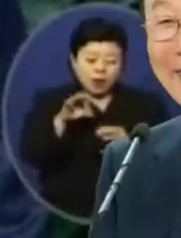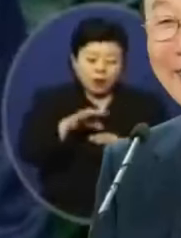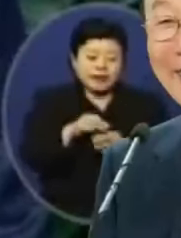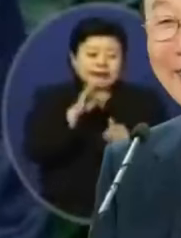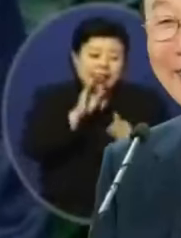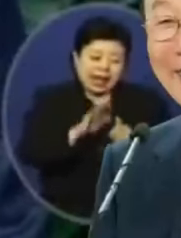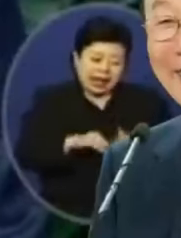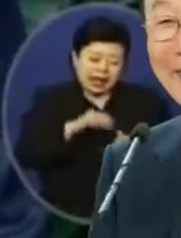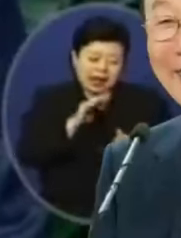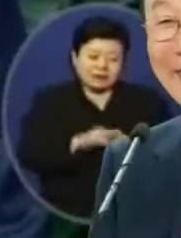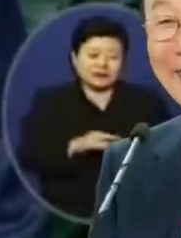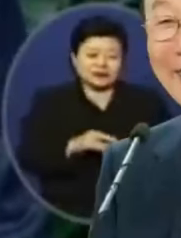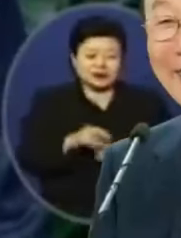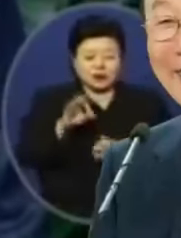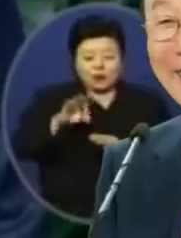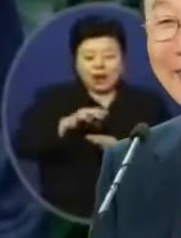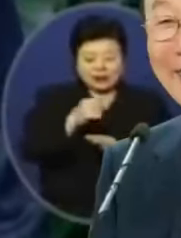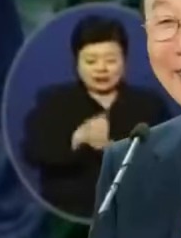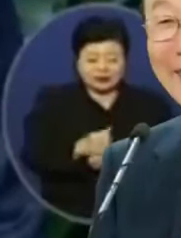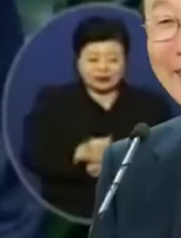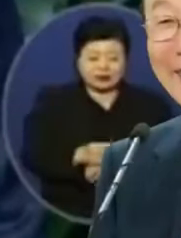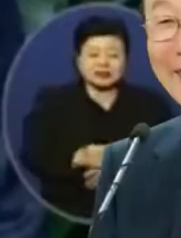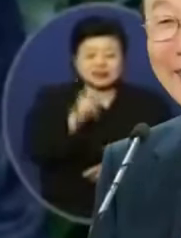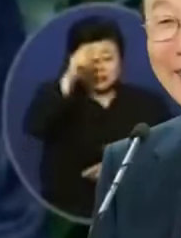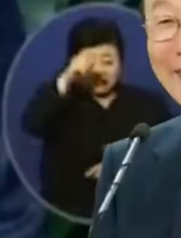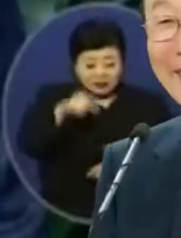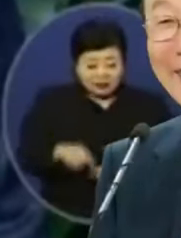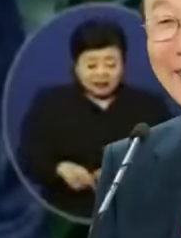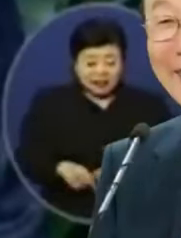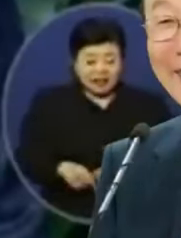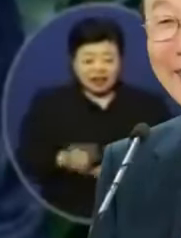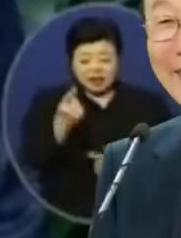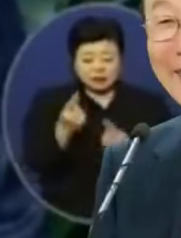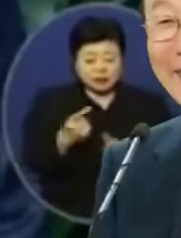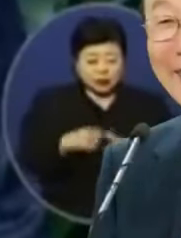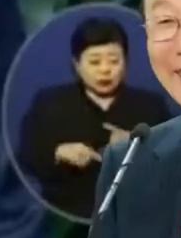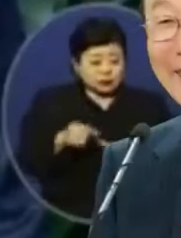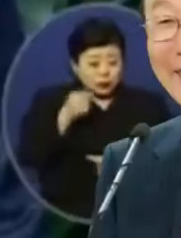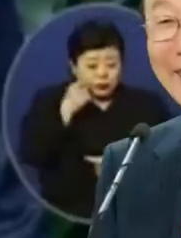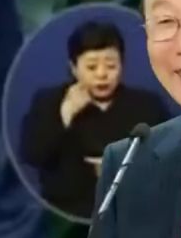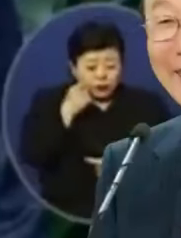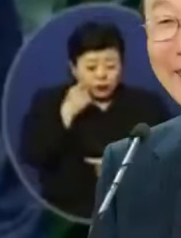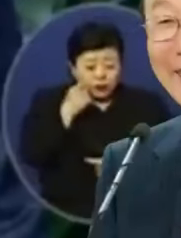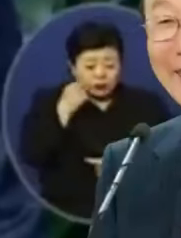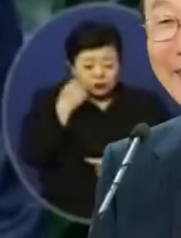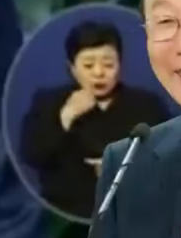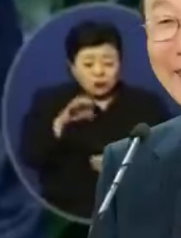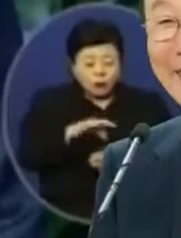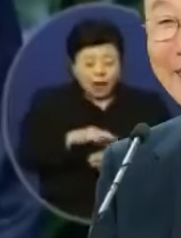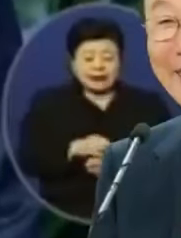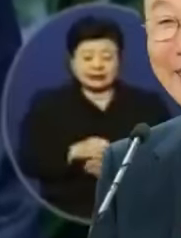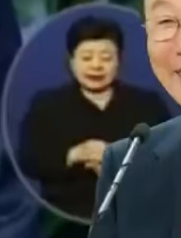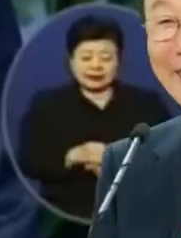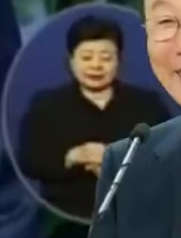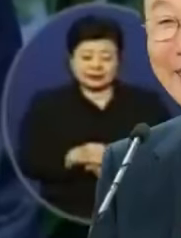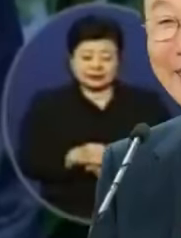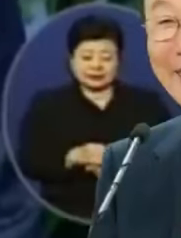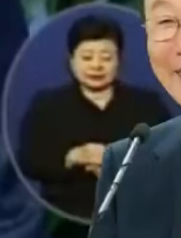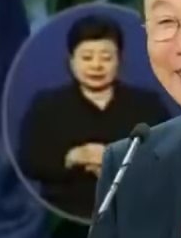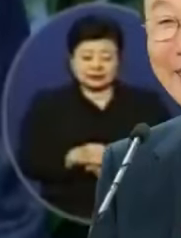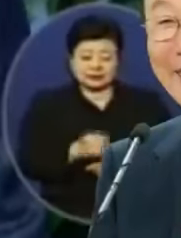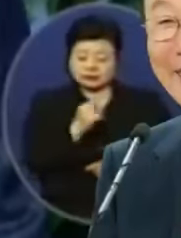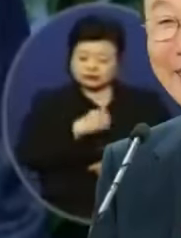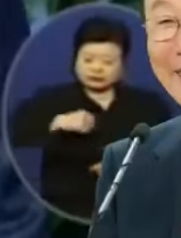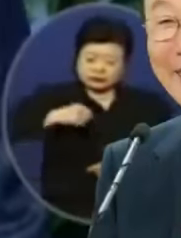합니다. 다리오 왕이여, 왕은 천하에 비교할 수 없는 왕인데 누구든지 왕에게